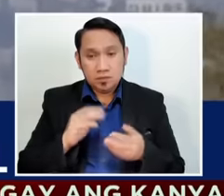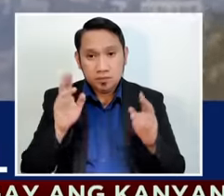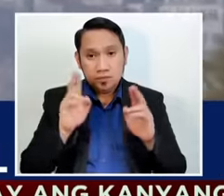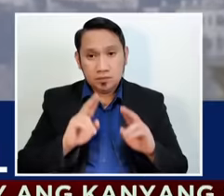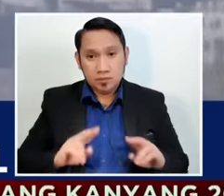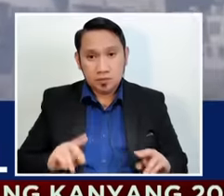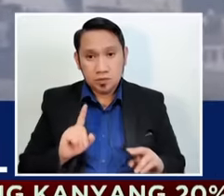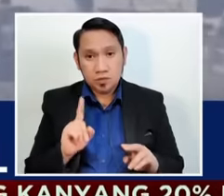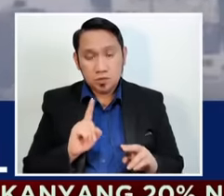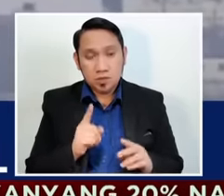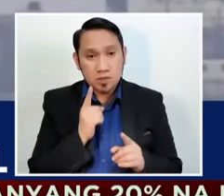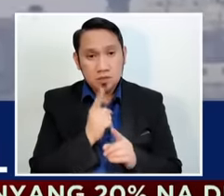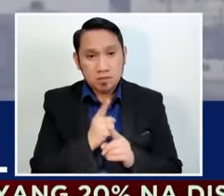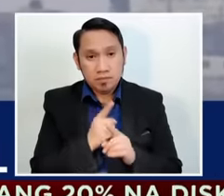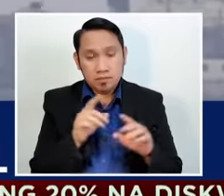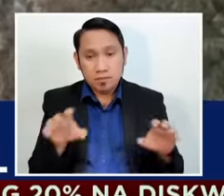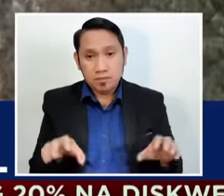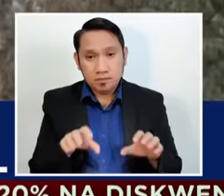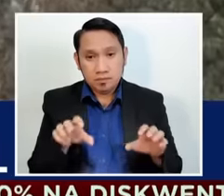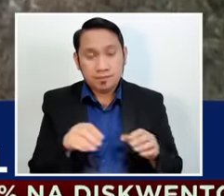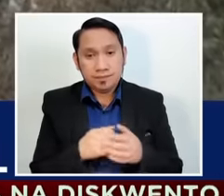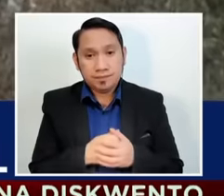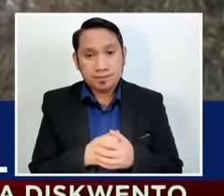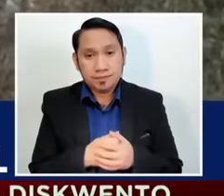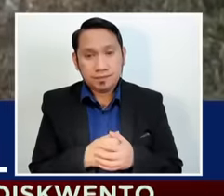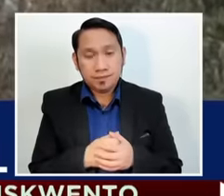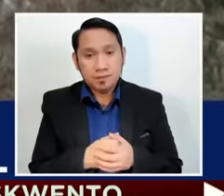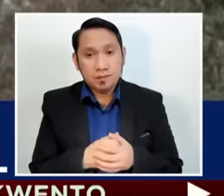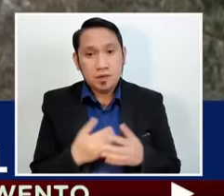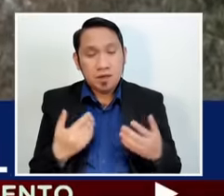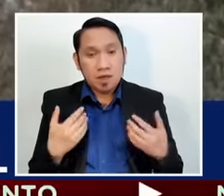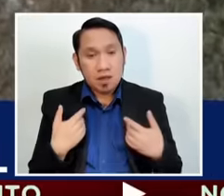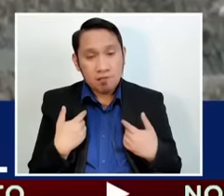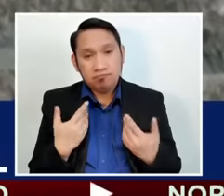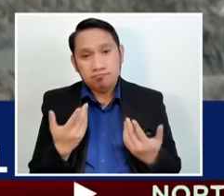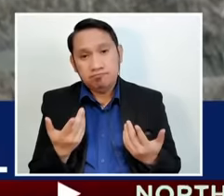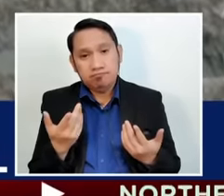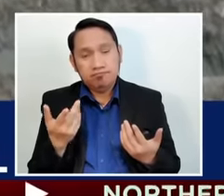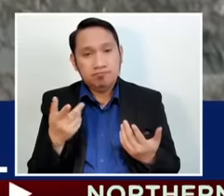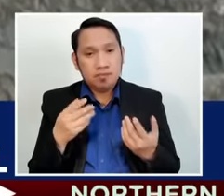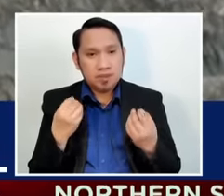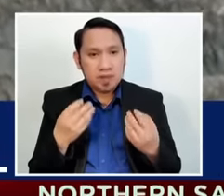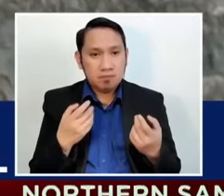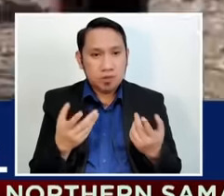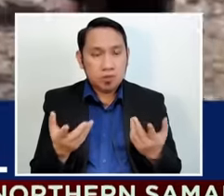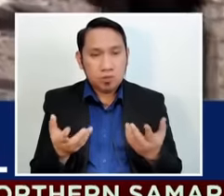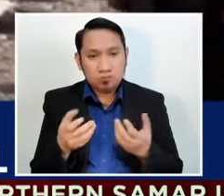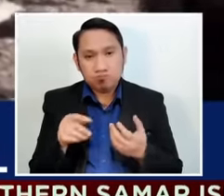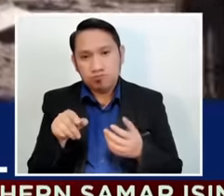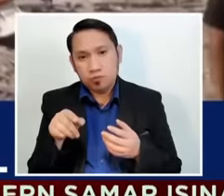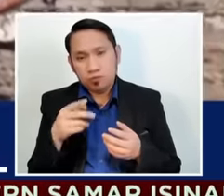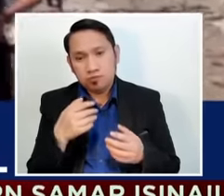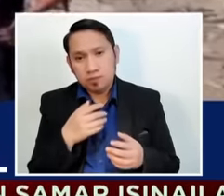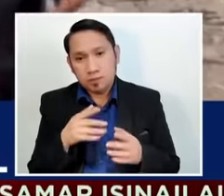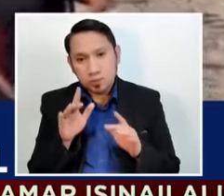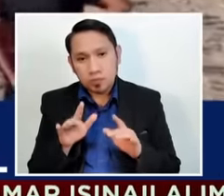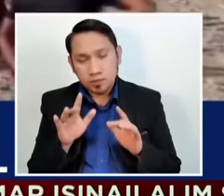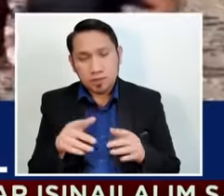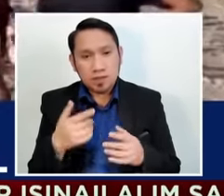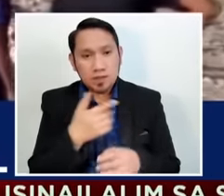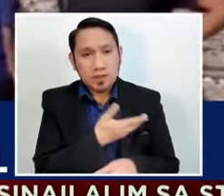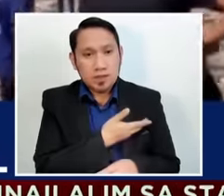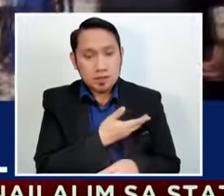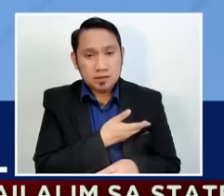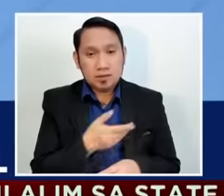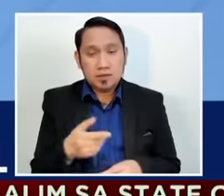steps. Lumalakas ang simpatya sa Gaza dahil sa kagimbal-gimbal na paglobo ng mga nasasawi na pumalo na sa